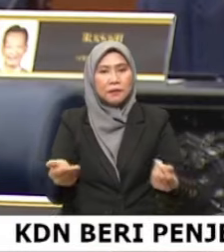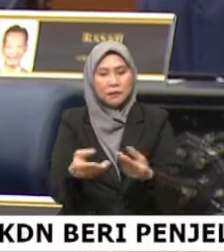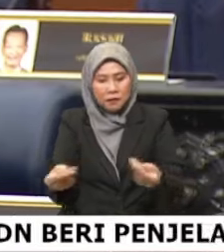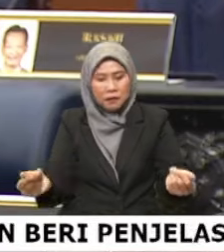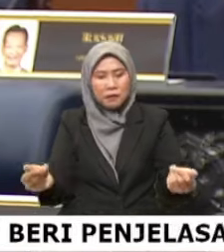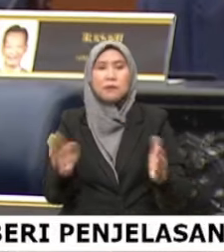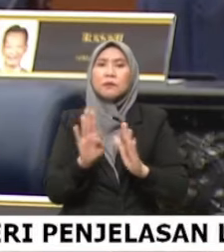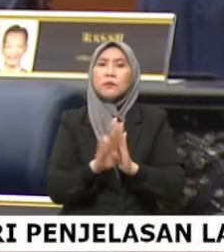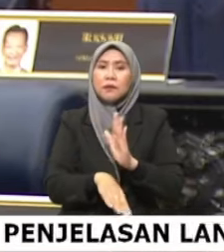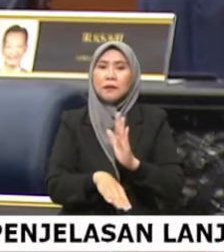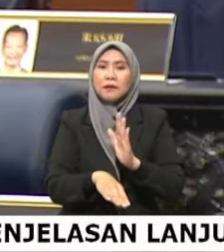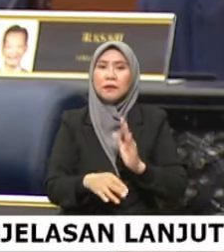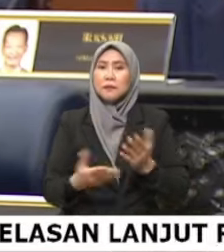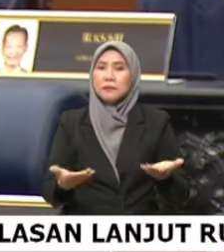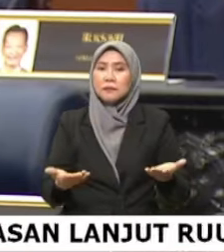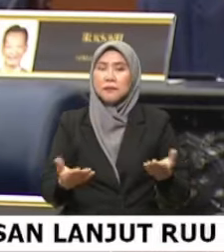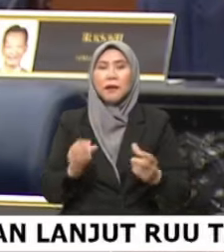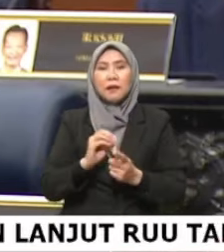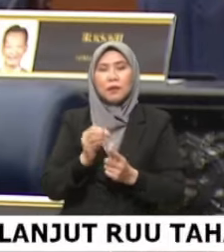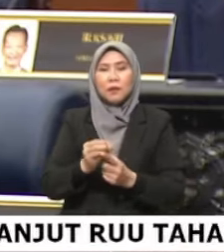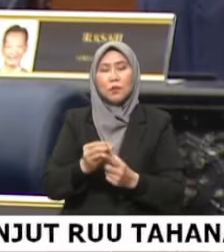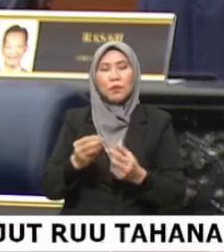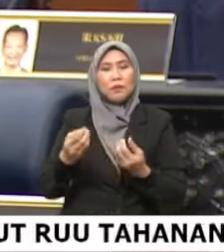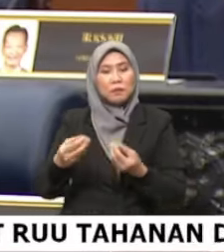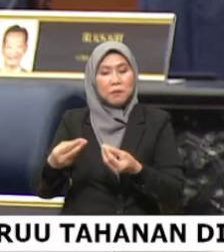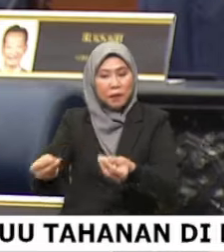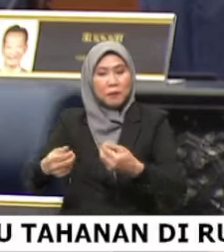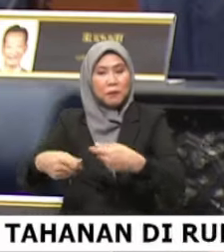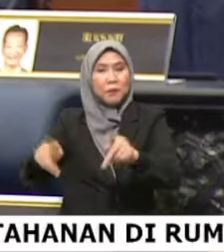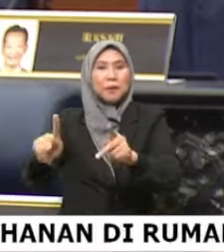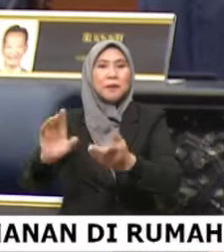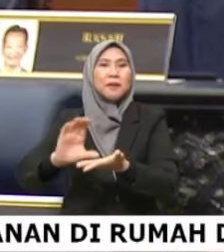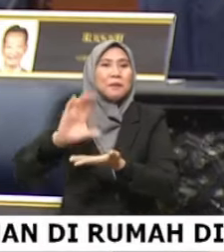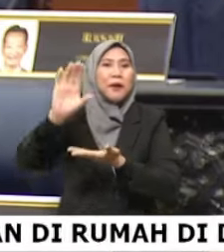murah, kerajaan bagi insentif kepada pelabur asing, kerajaan memberi